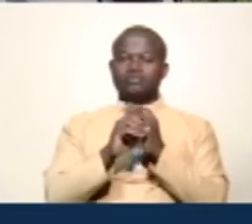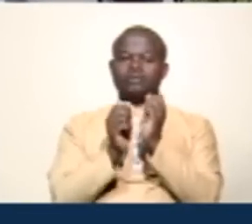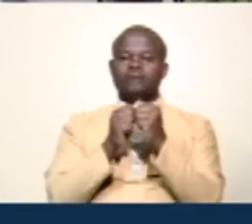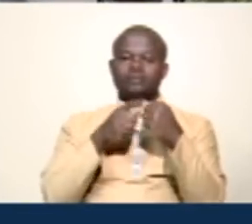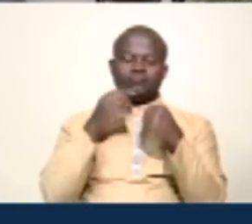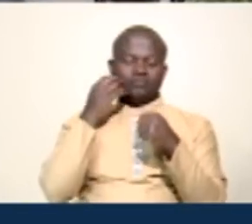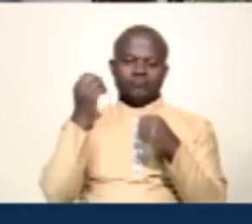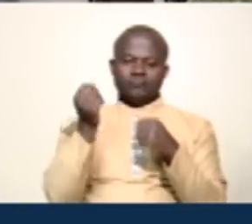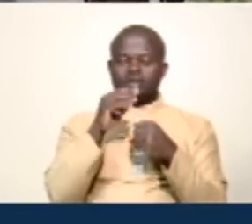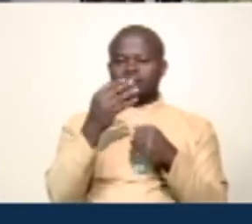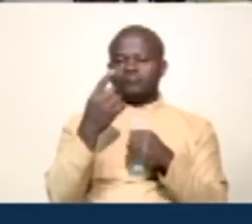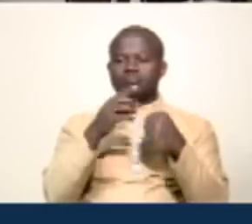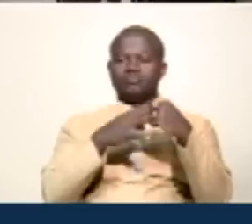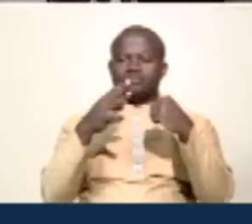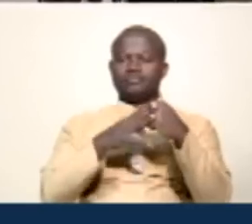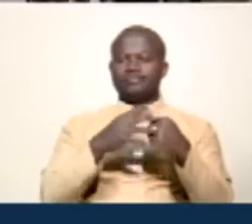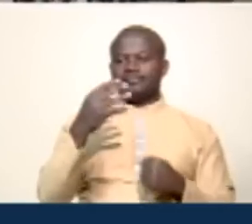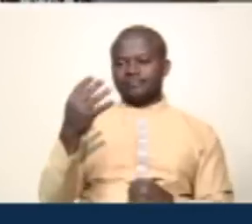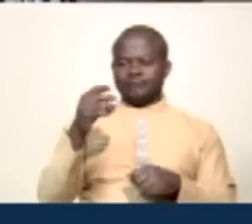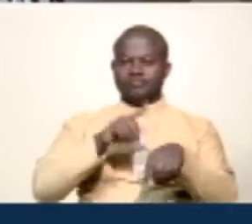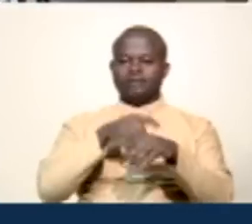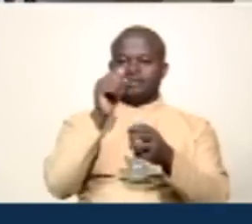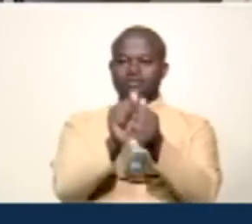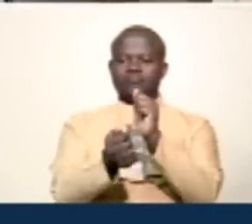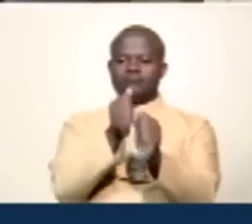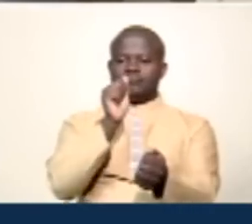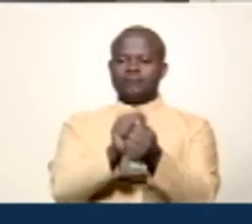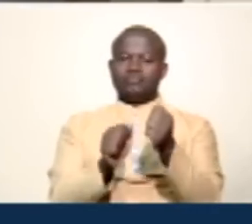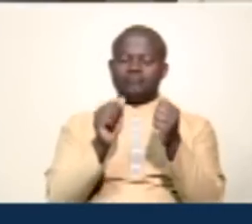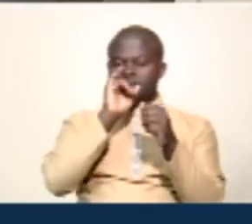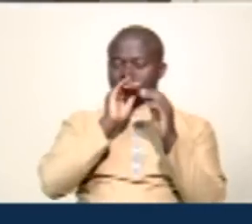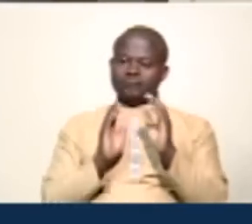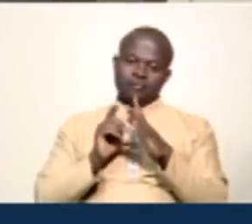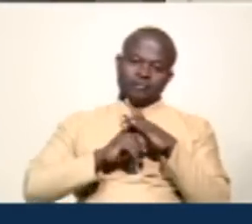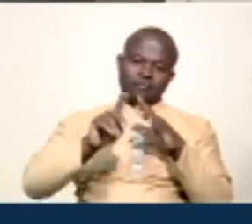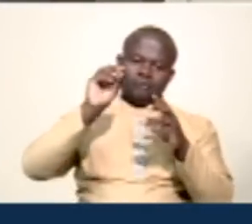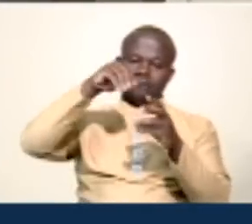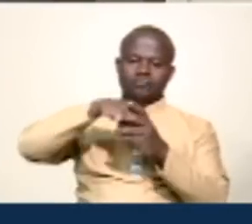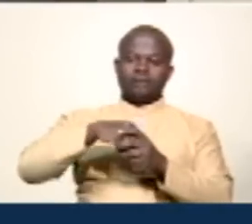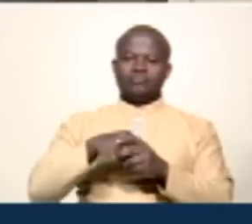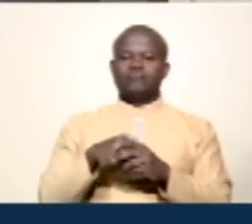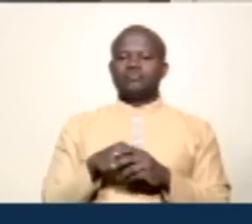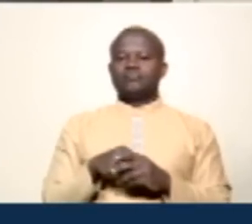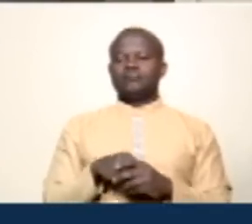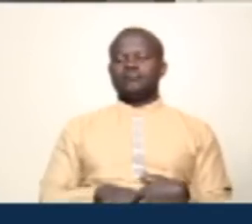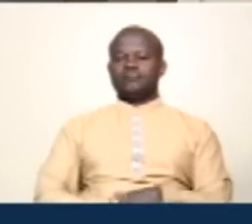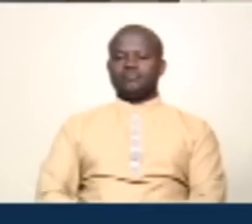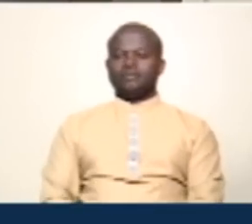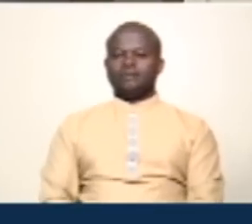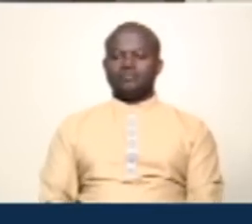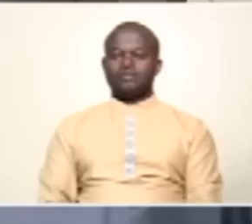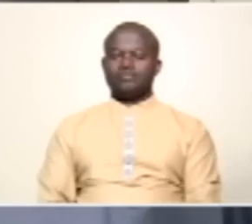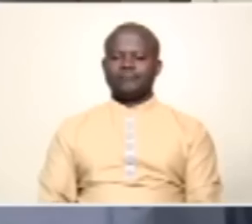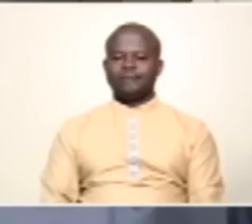Mata 1994 ubwo yasenywaga ikagwa hejuru y'Abatutsi bari bayihungiyemo Afrodis Muhire televiziyo